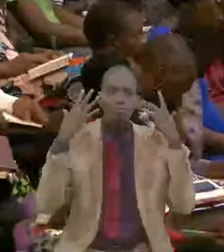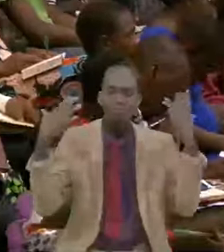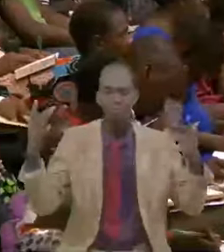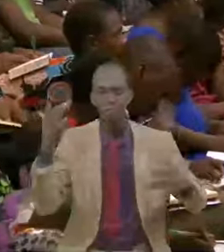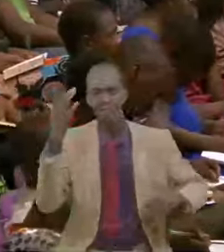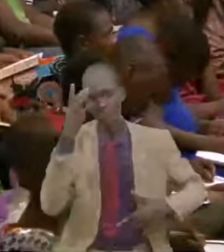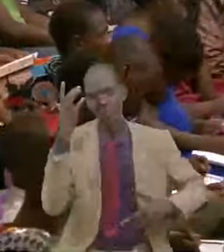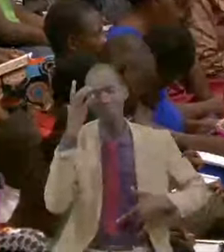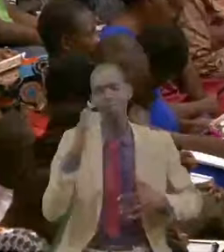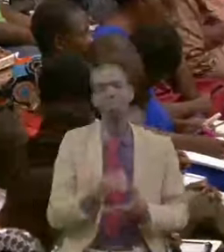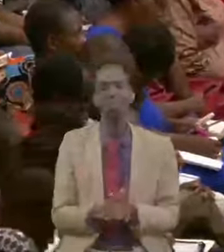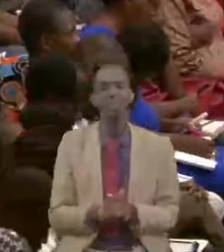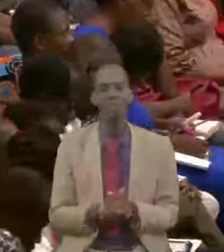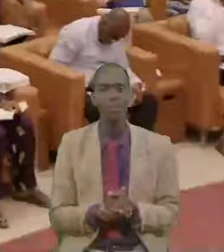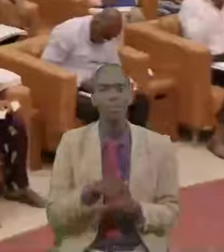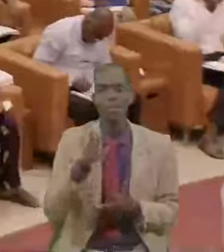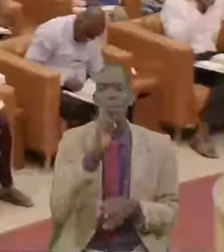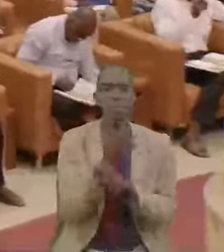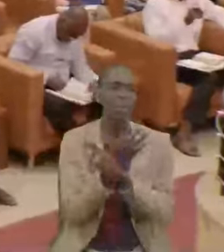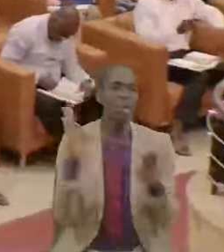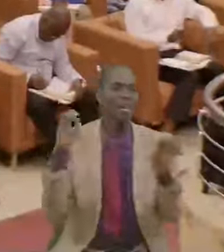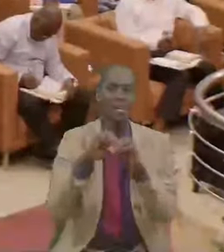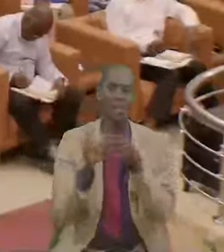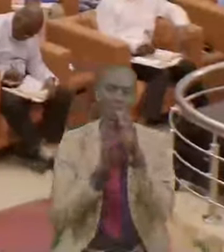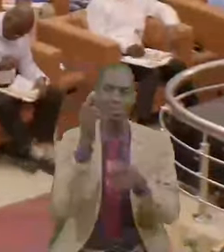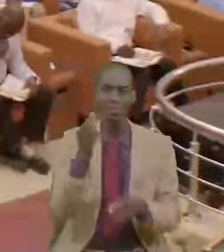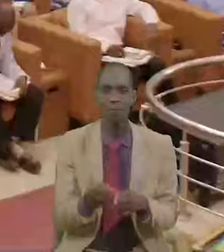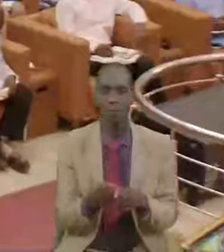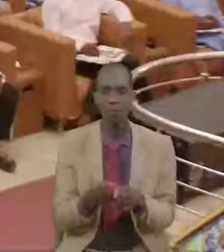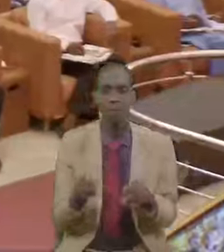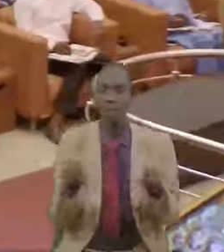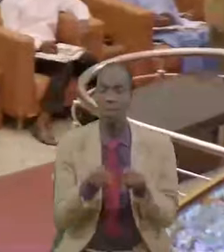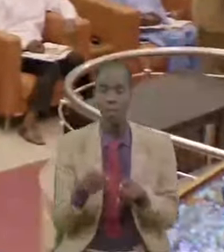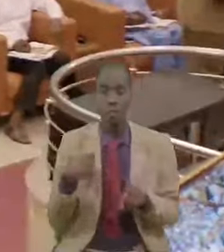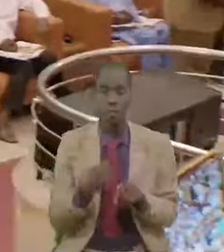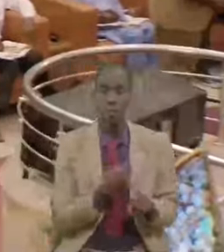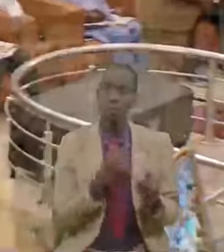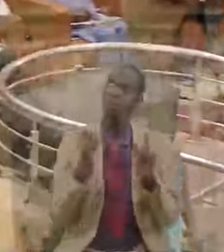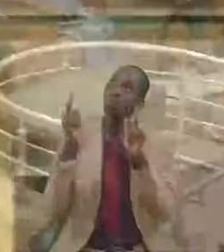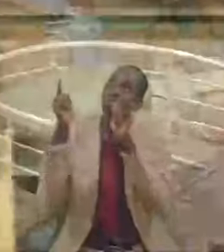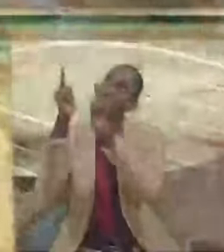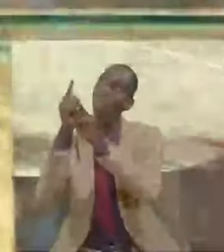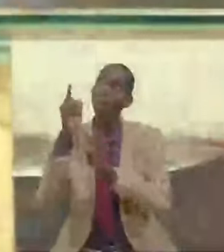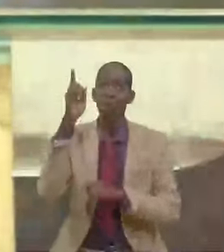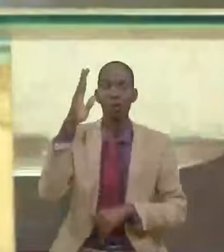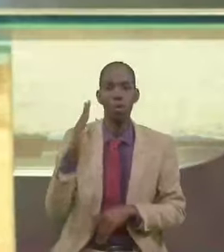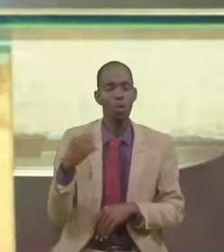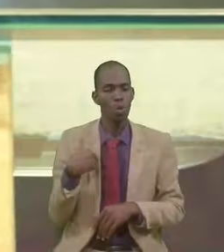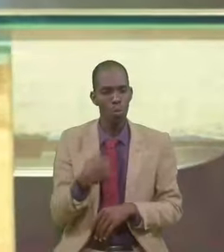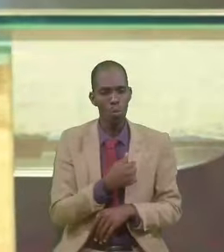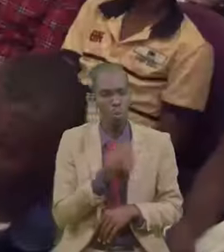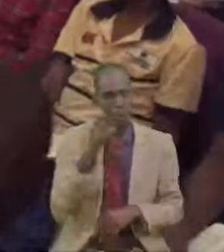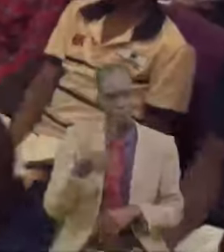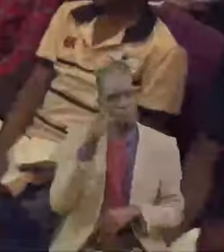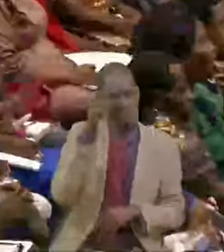ravages. Vous êtes affranchis. Comme nous venons à Dieu, et nous comprenons que dès